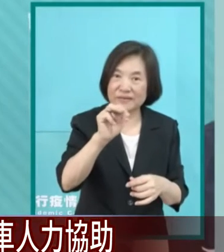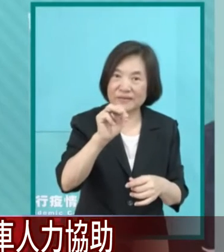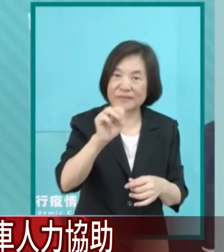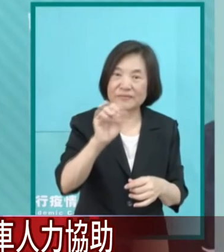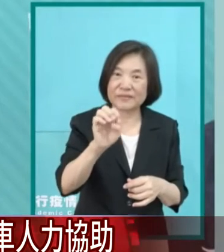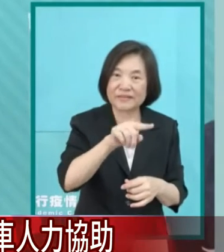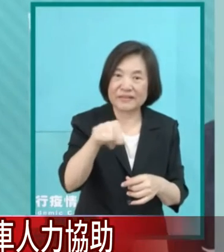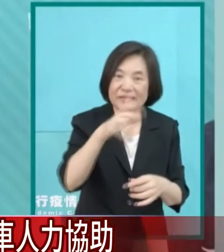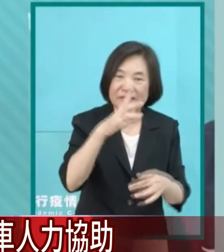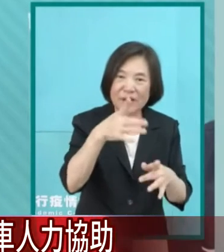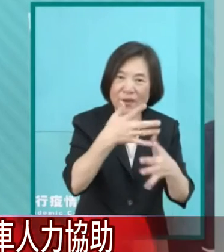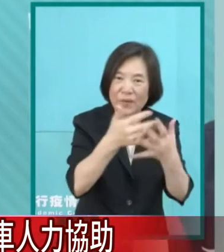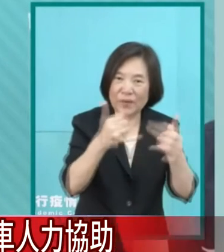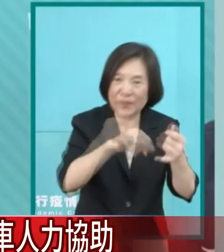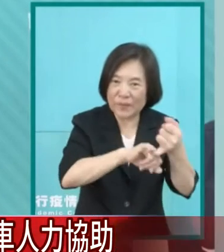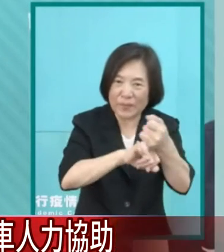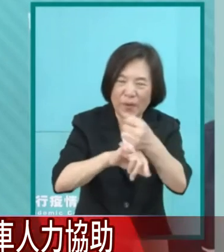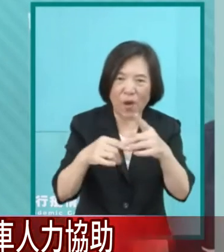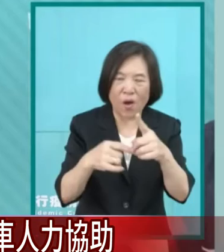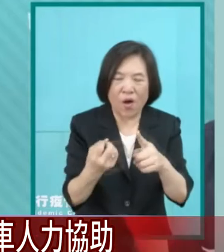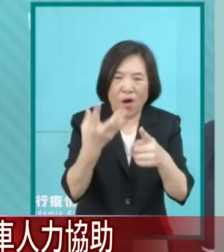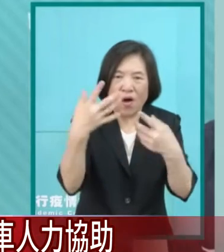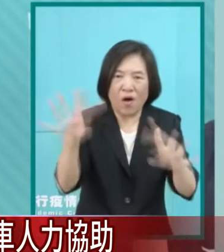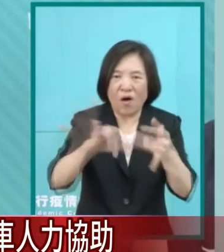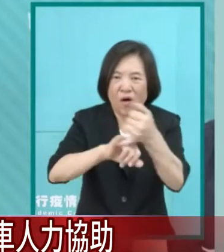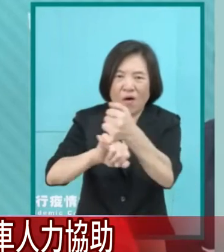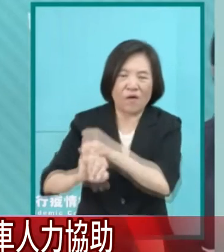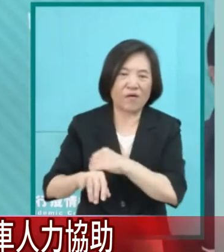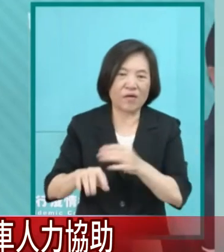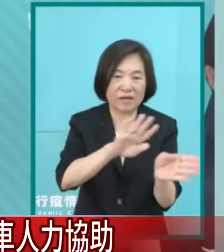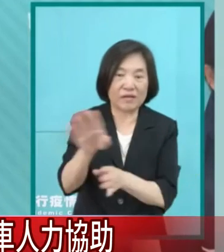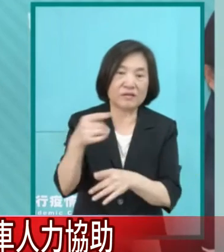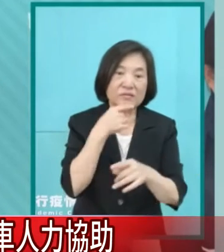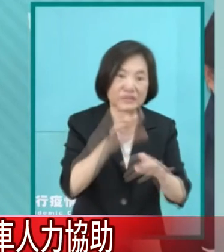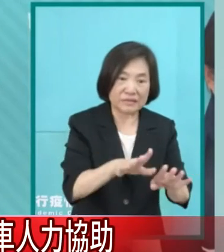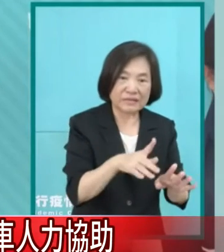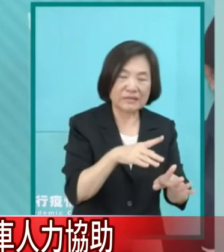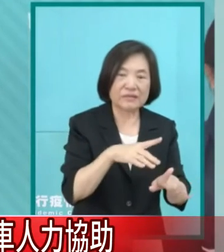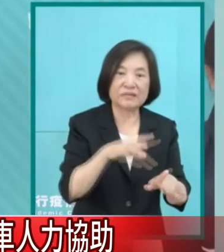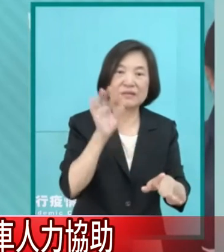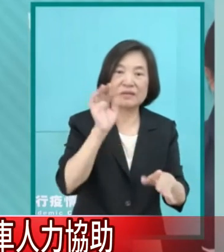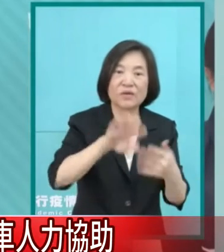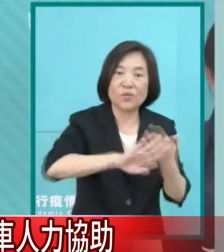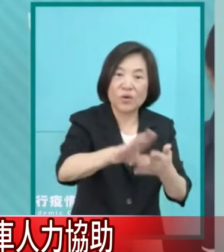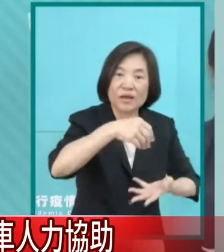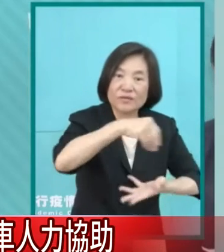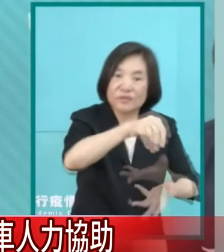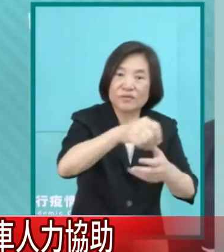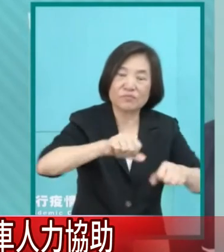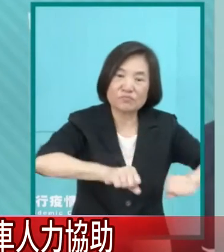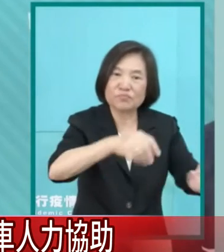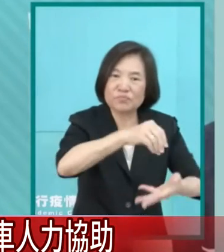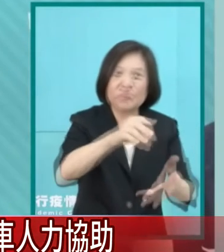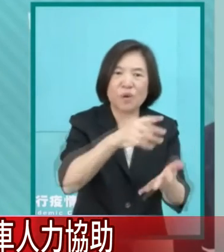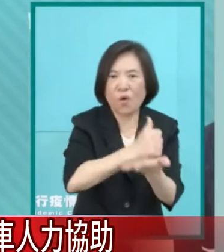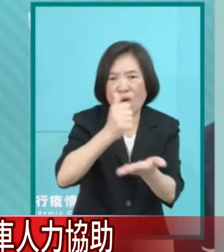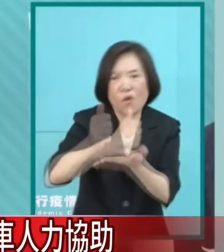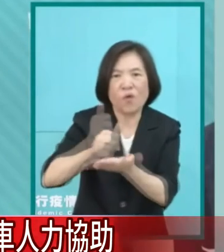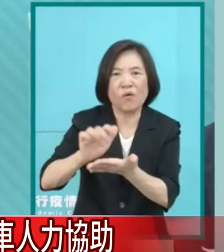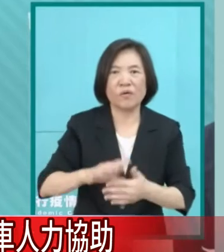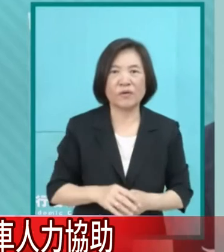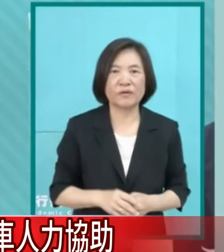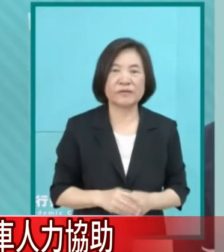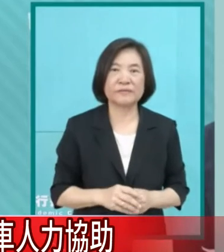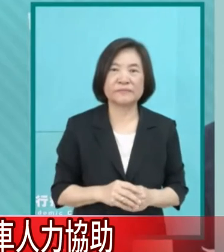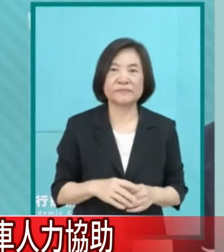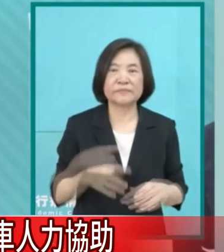送快递行业，你知道停止运送那个生鲜食品嘛？所以这也是一样的